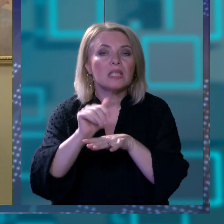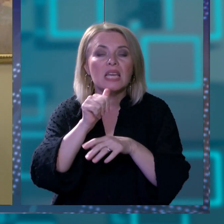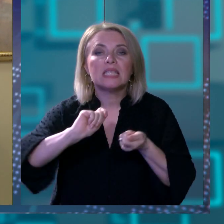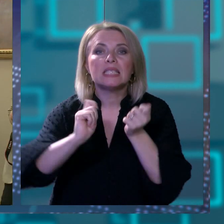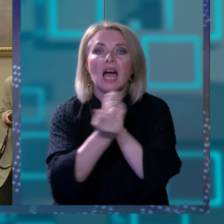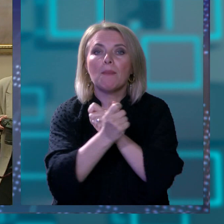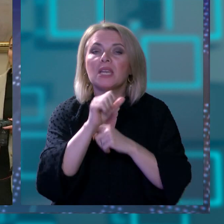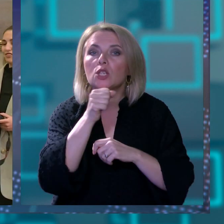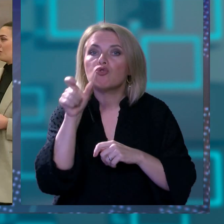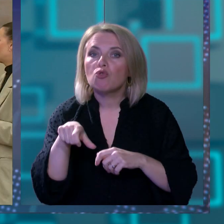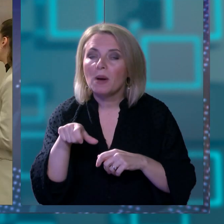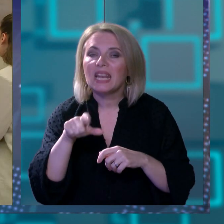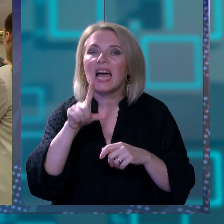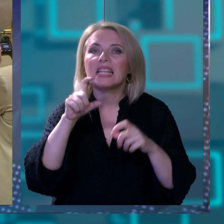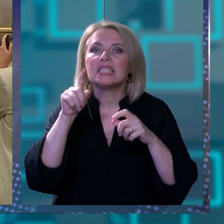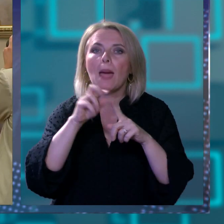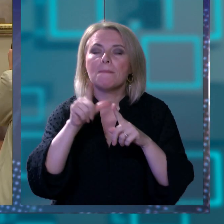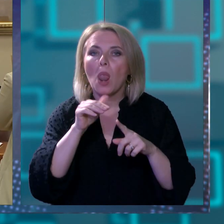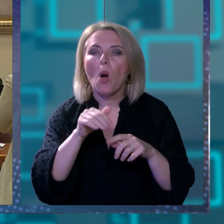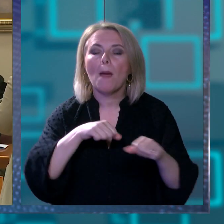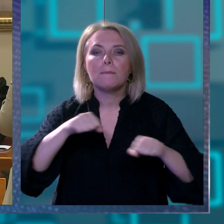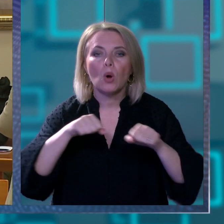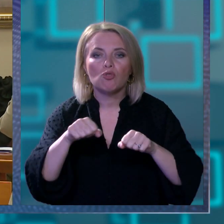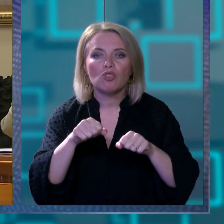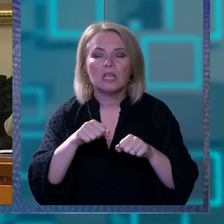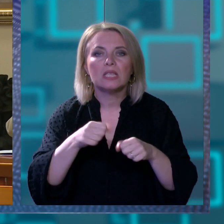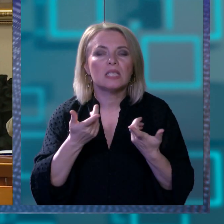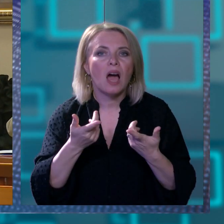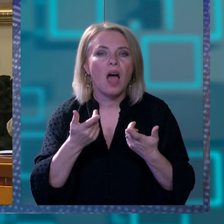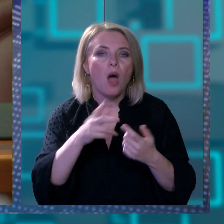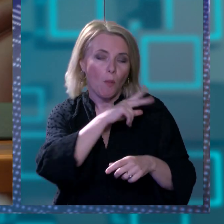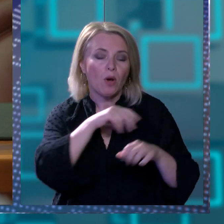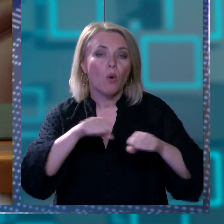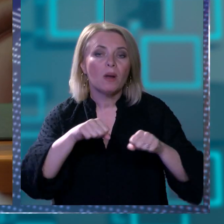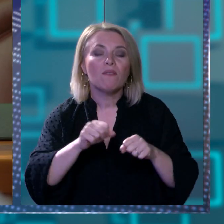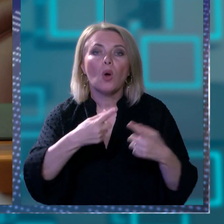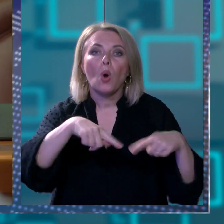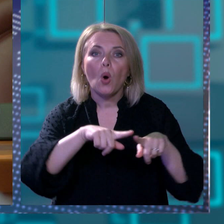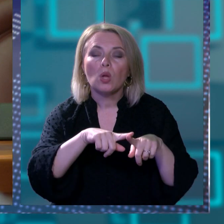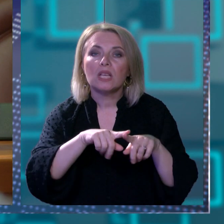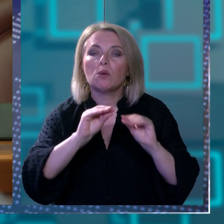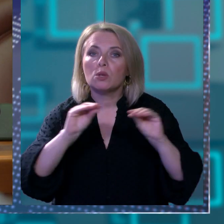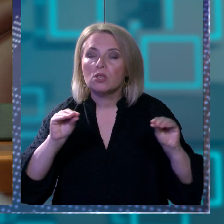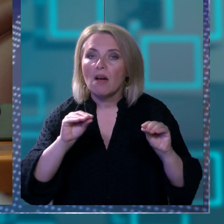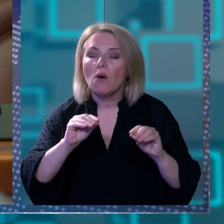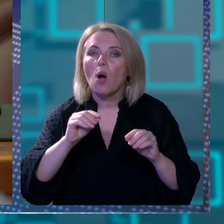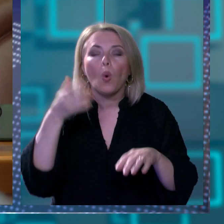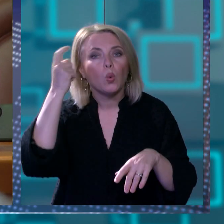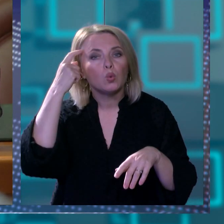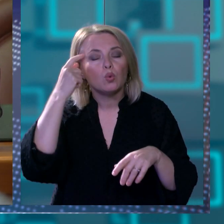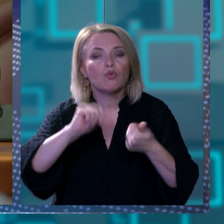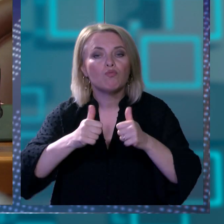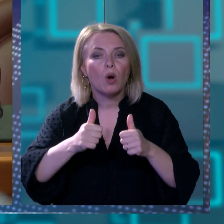i zamjenik župana Joško Cebalo te pročelnica Upravnog odjela za obrazovanje, kulturu i sport Jelena Dadić-Račić.